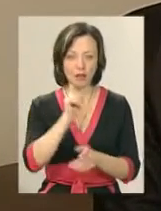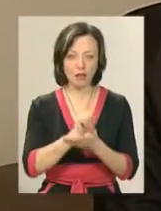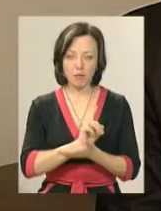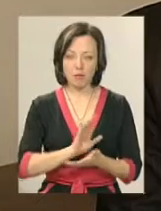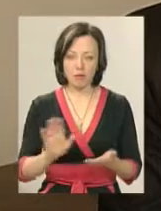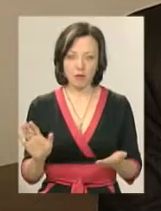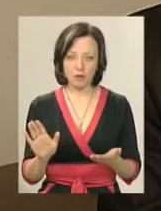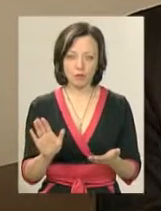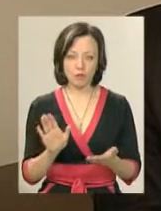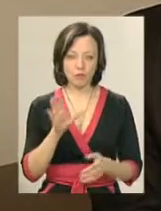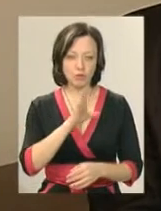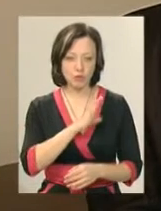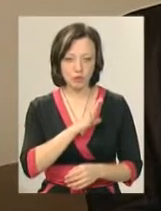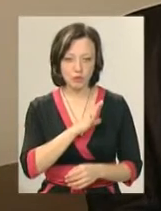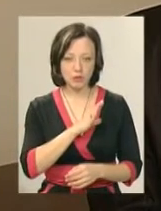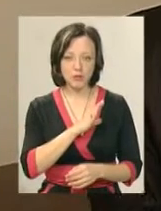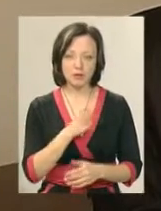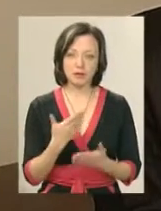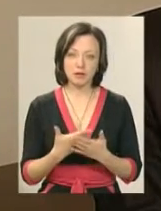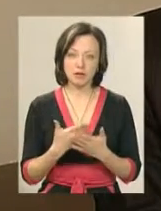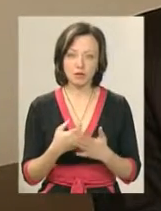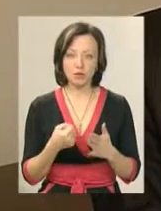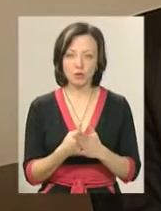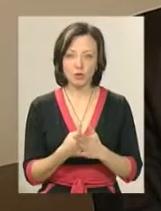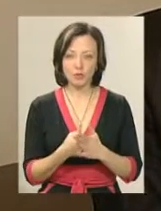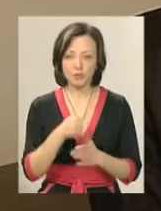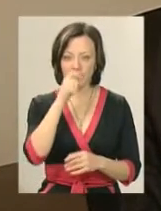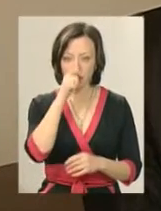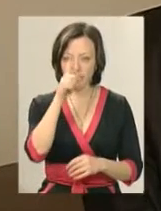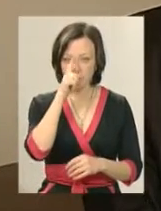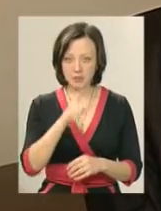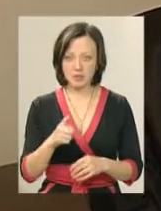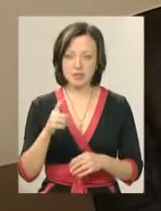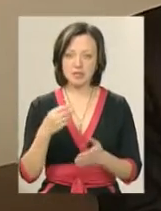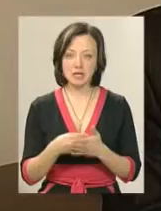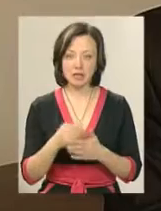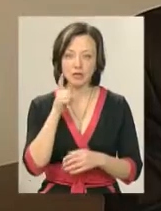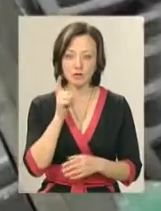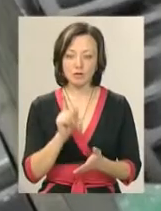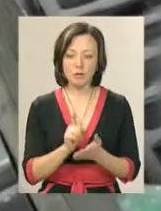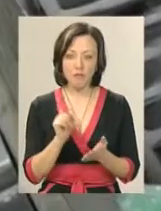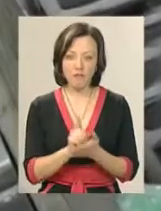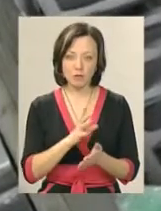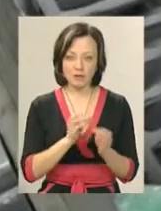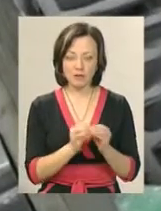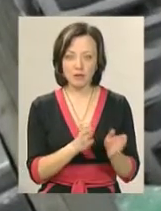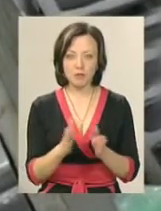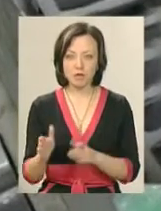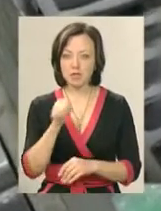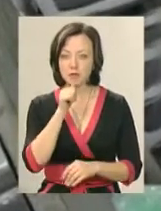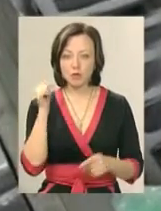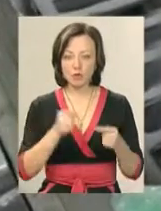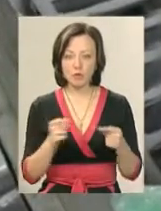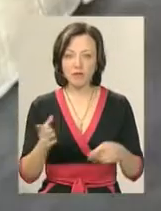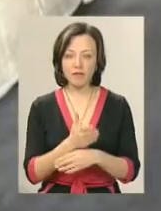повинно відбутися. Десь до квітня ціна на цукор повинна бути стабільна. За минулий сезон цукровари